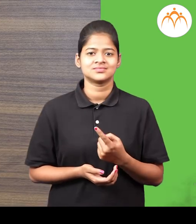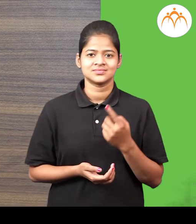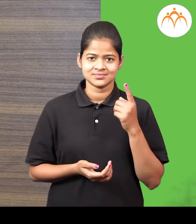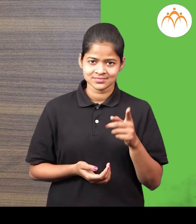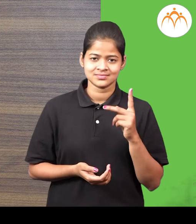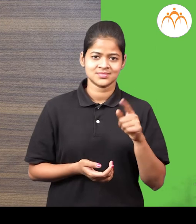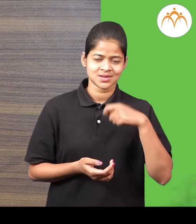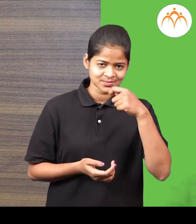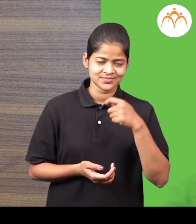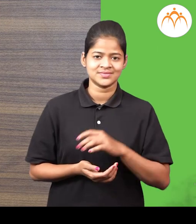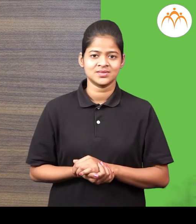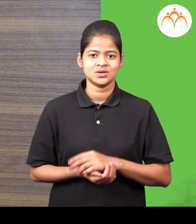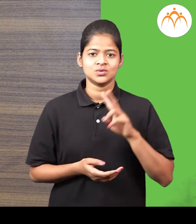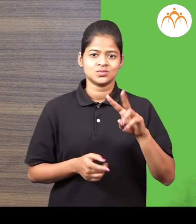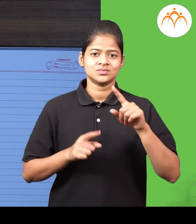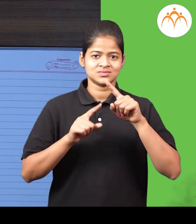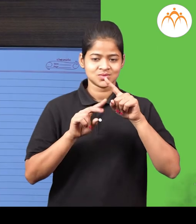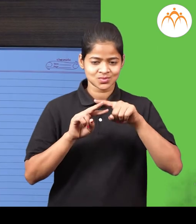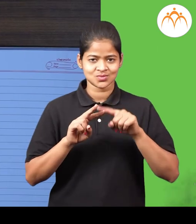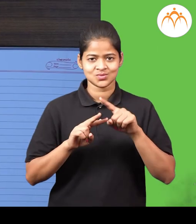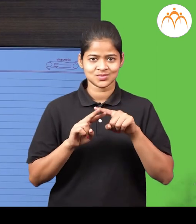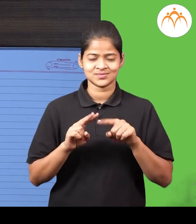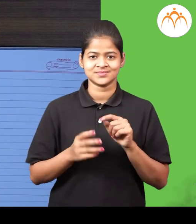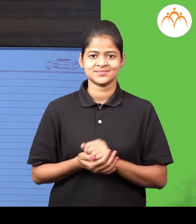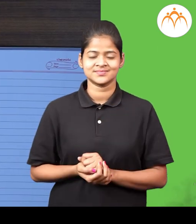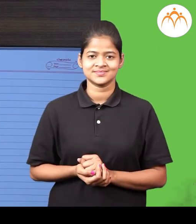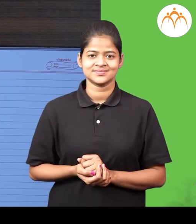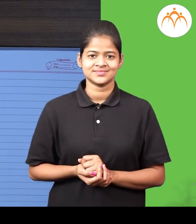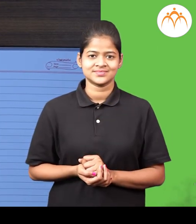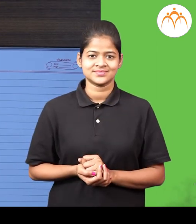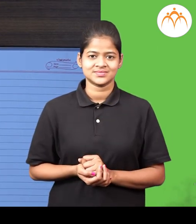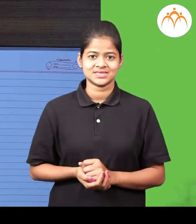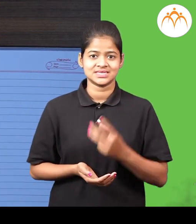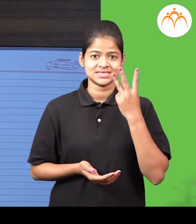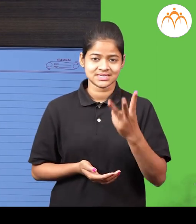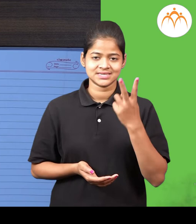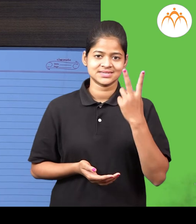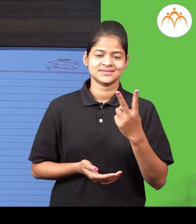दोन बोट आता बहुयात अंक तीन